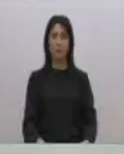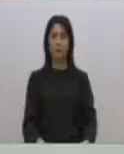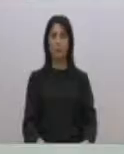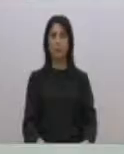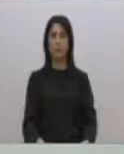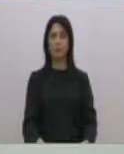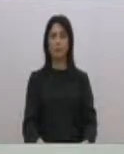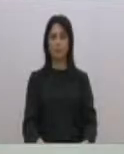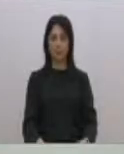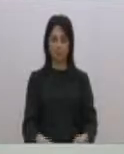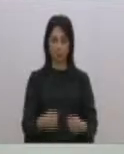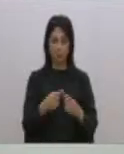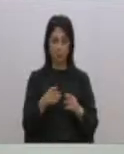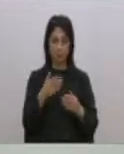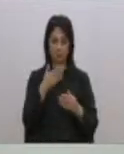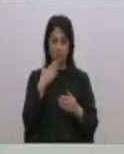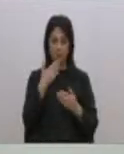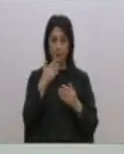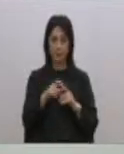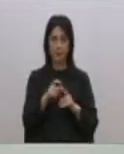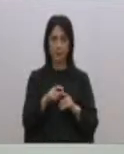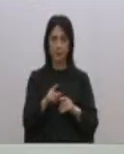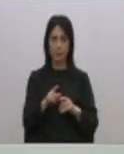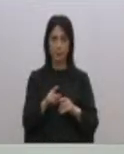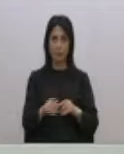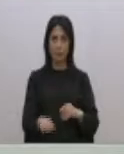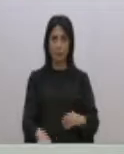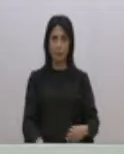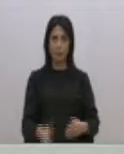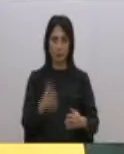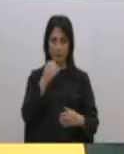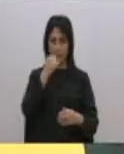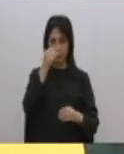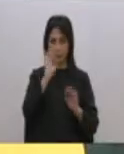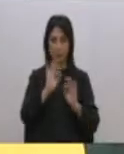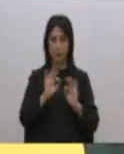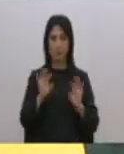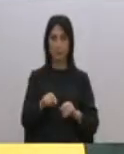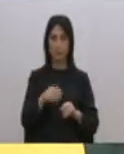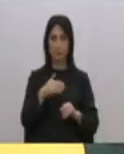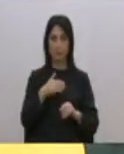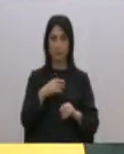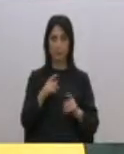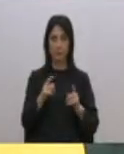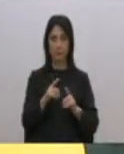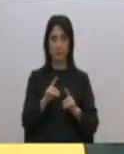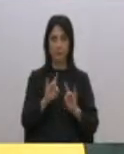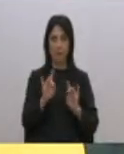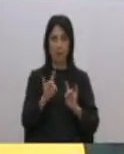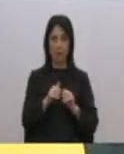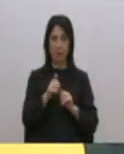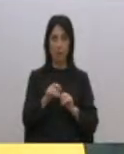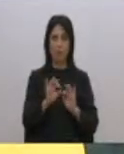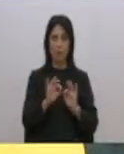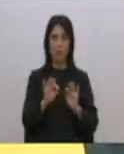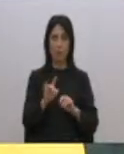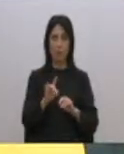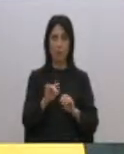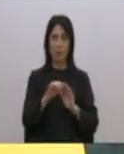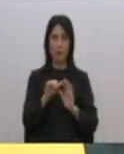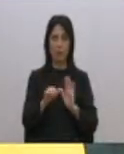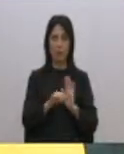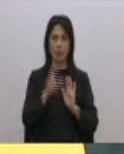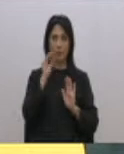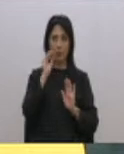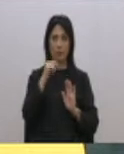Lot, Sorele, Bianarien, Dascon, Citva, Tuxul. Dit mădlobas mogaxsenat, mi-a cumranusi sahit mogaxsenat, rom